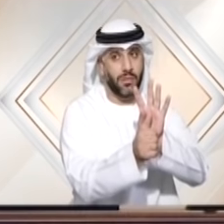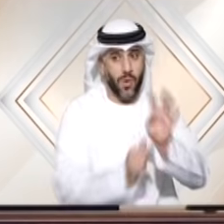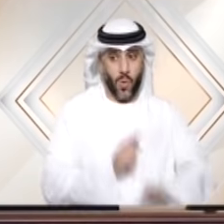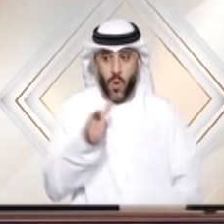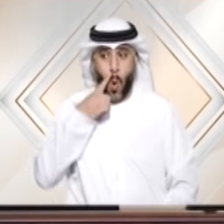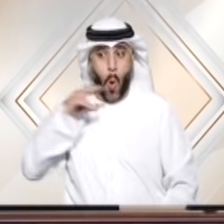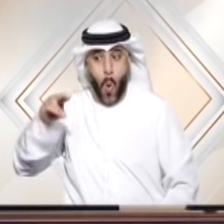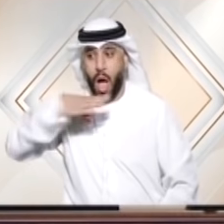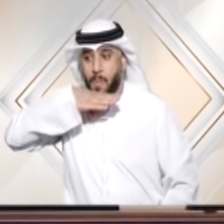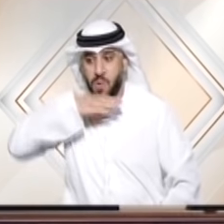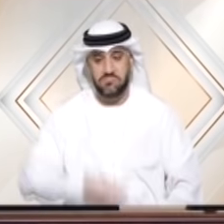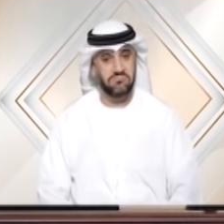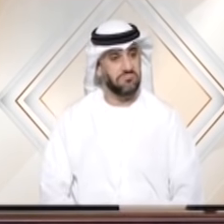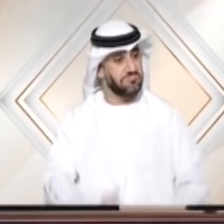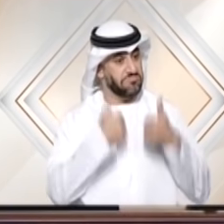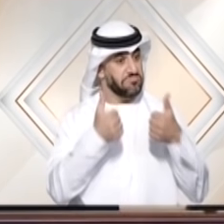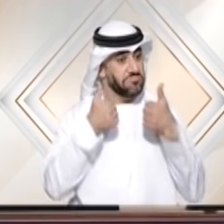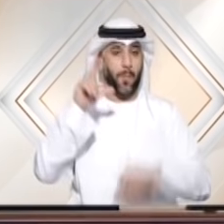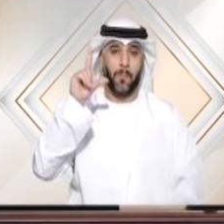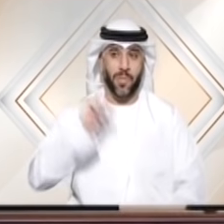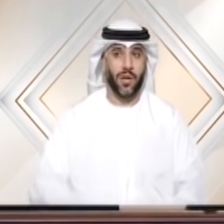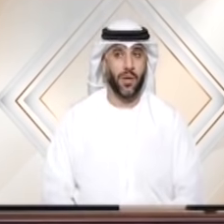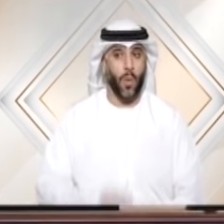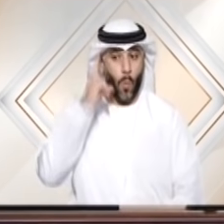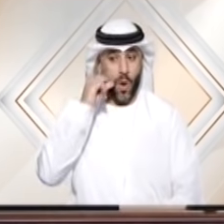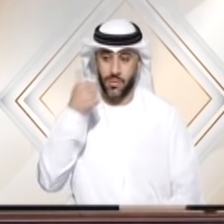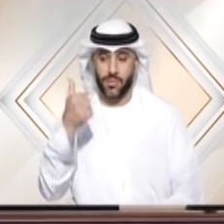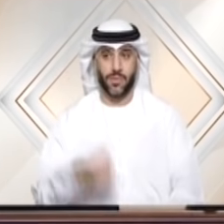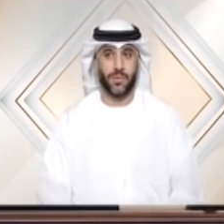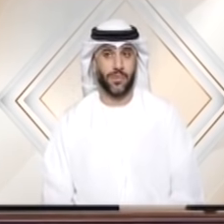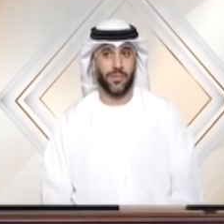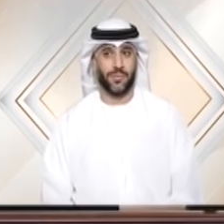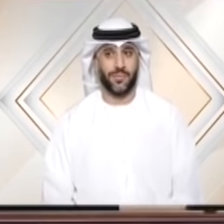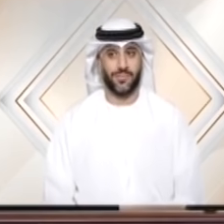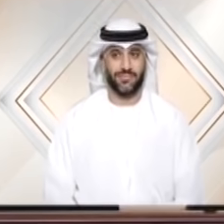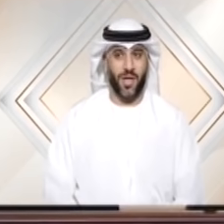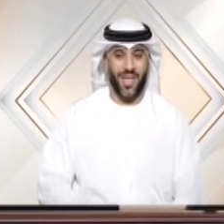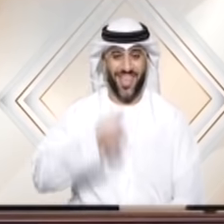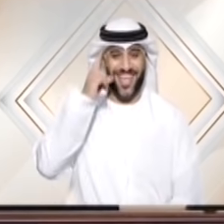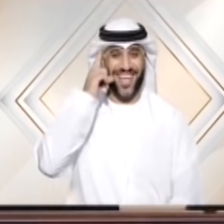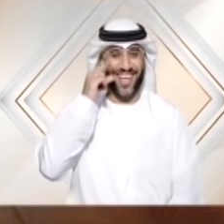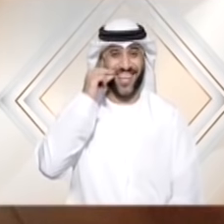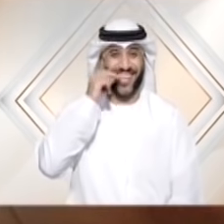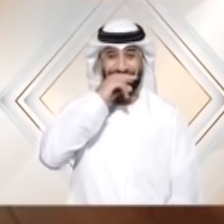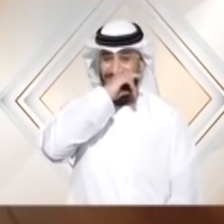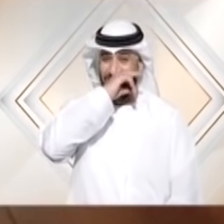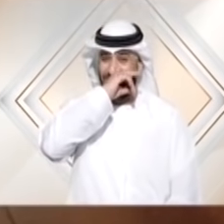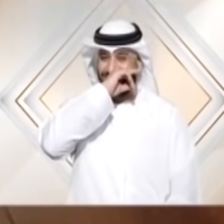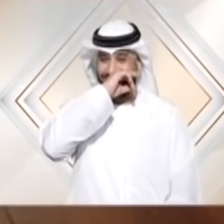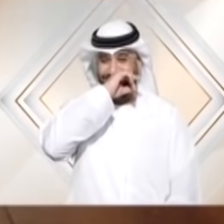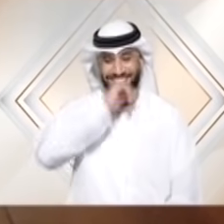عمي كذا وعخالي، يقول لي كفو أحسنت رجل، أنا أوكي إمام مسجد قال لي رجل، ها